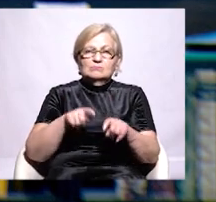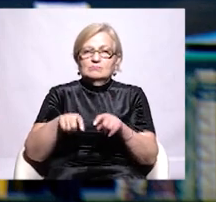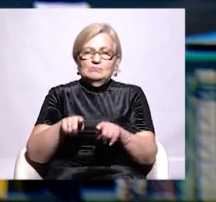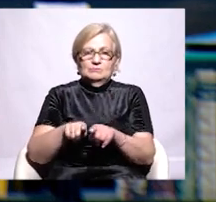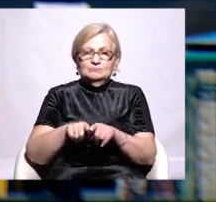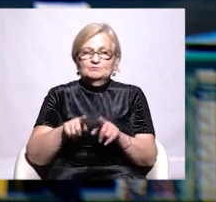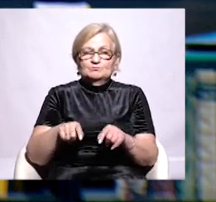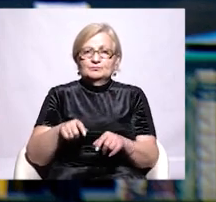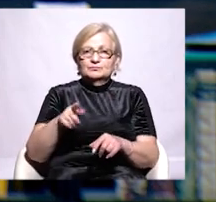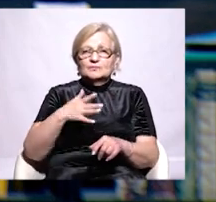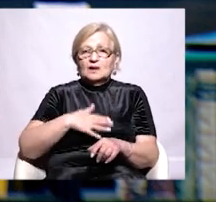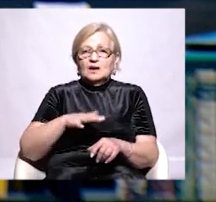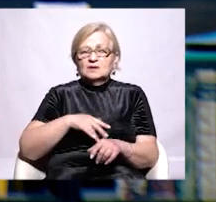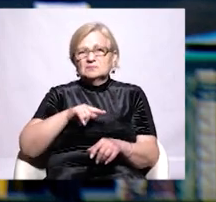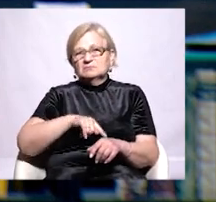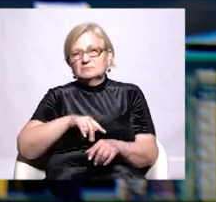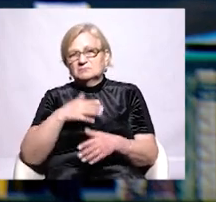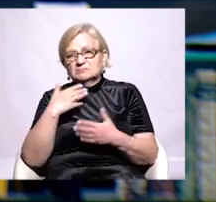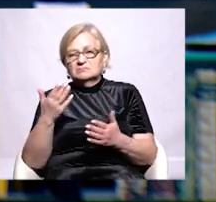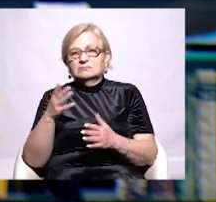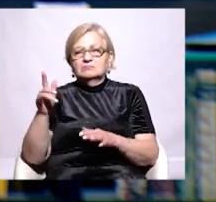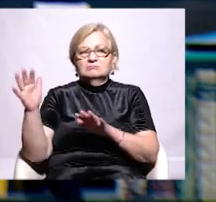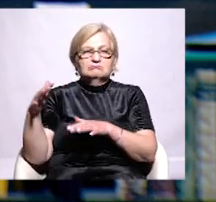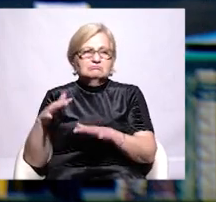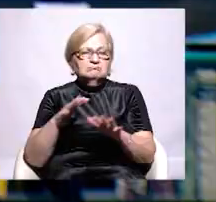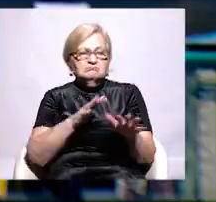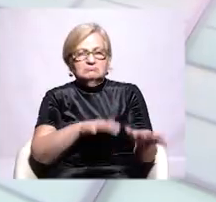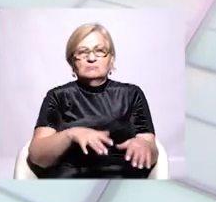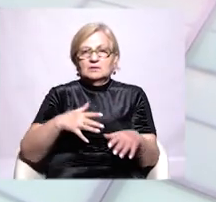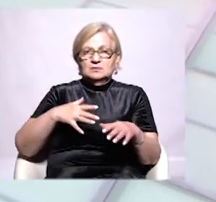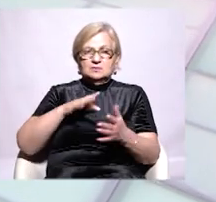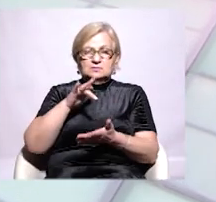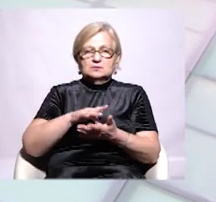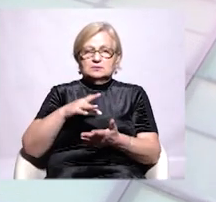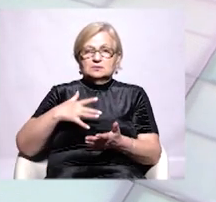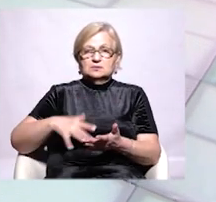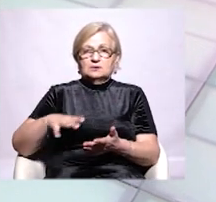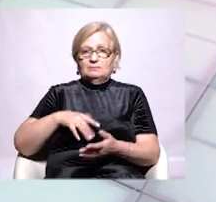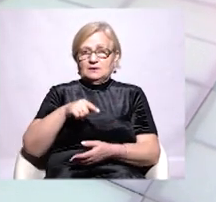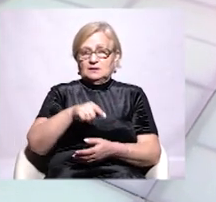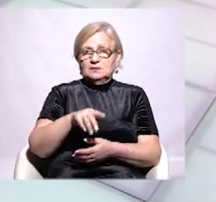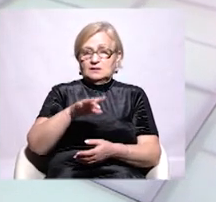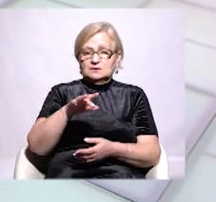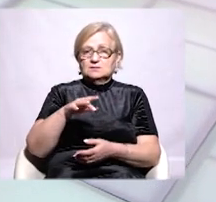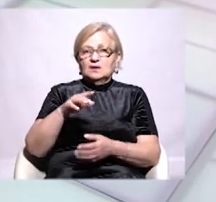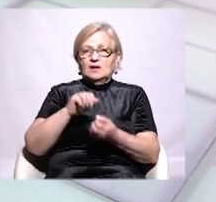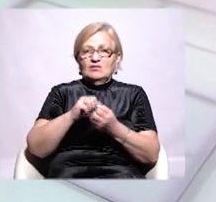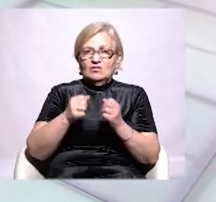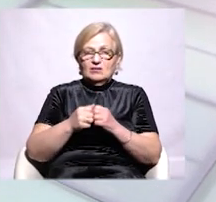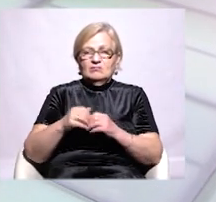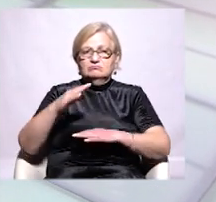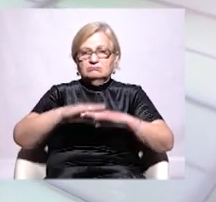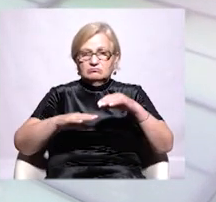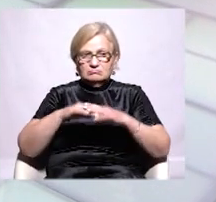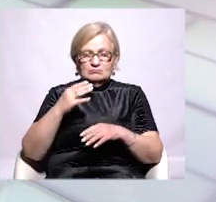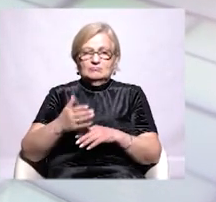მოდის. Უხალისოდ თუ ხალისით მოაშურა ხალხმა თბილის. ქვამქვა იგრძნო, ძელმა ძელი. Ძელი ეს